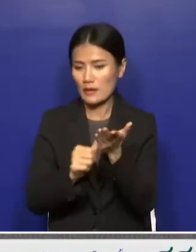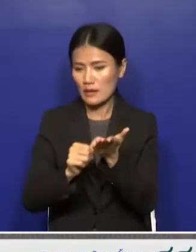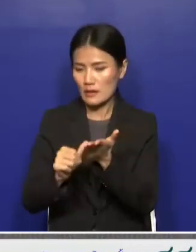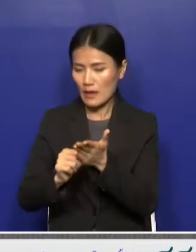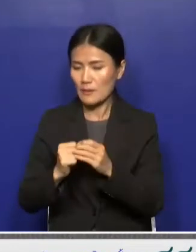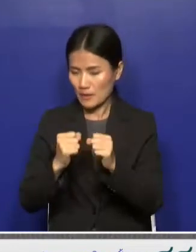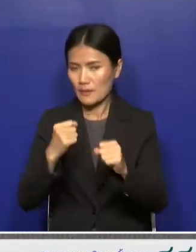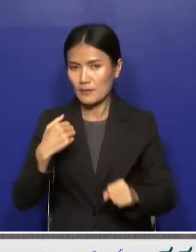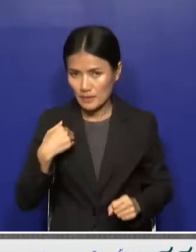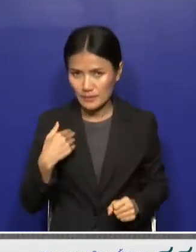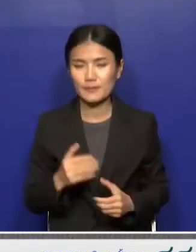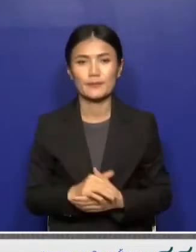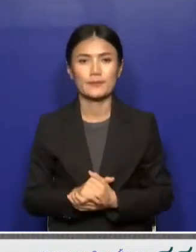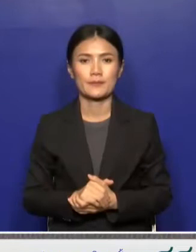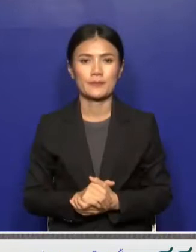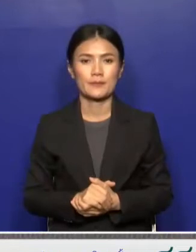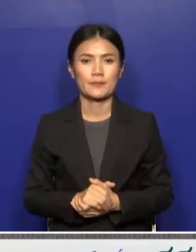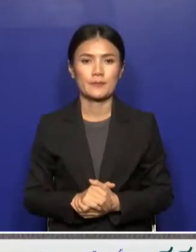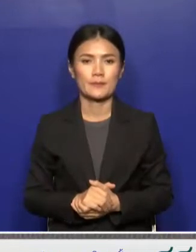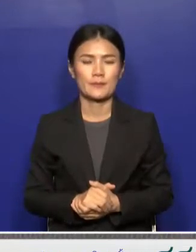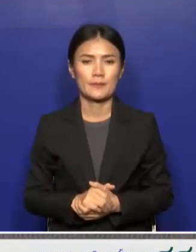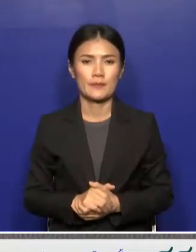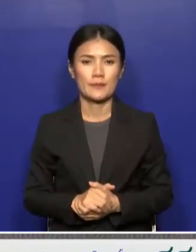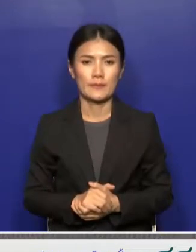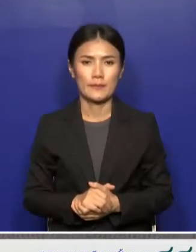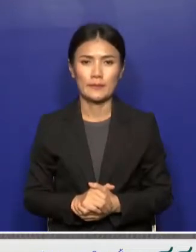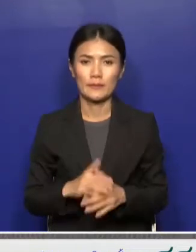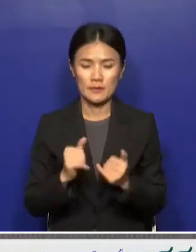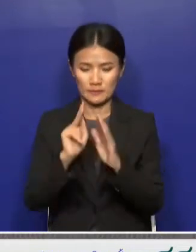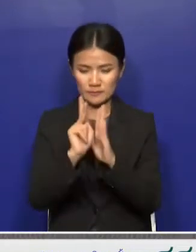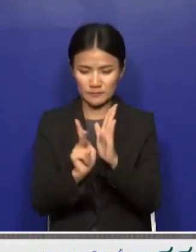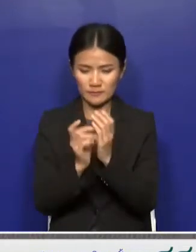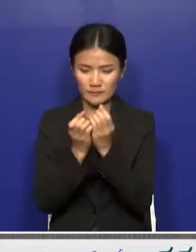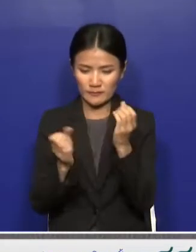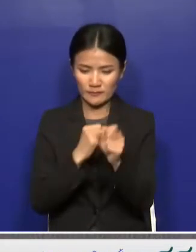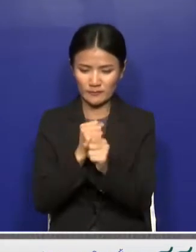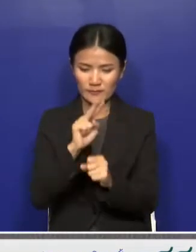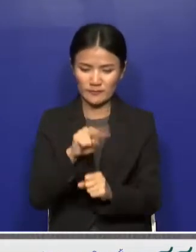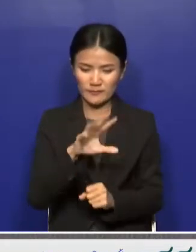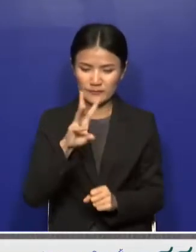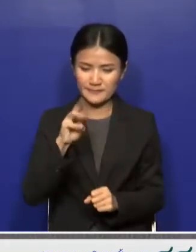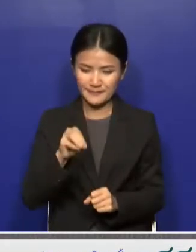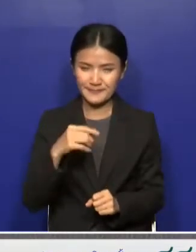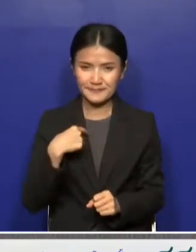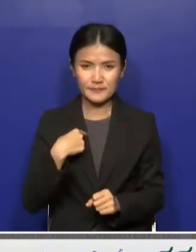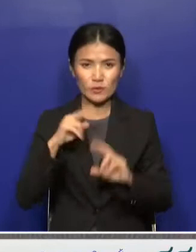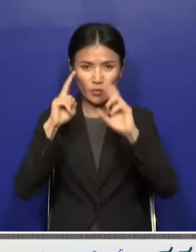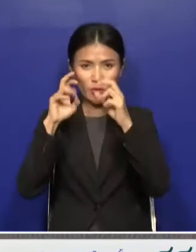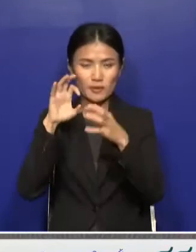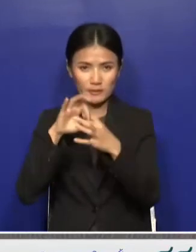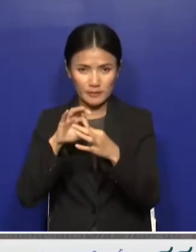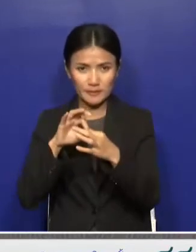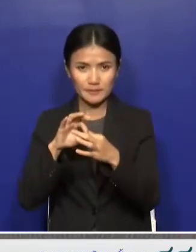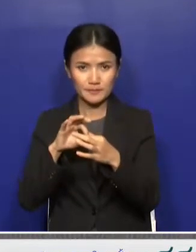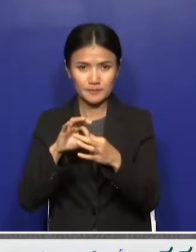การตรารัฐธรรมนูญปี60นี้นะครับโดยรวมเรื่องของการป